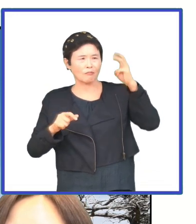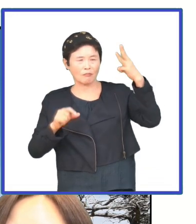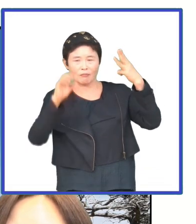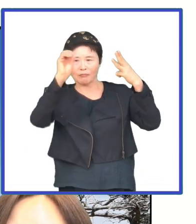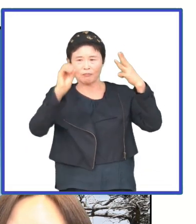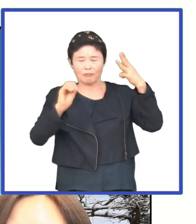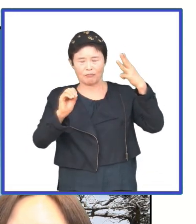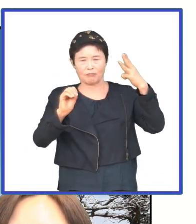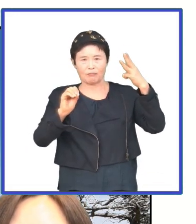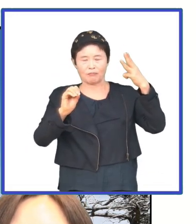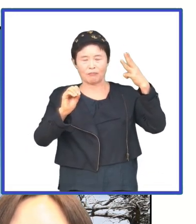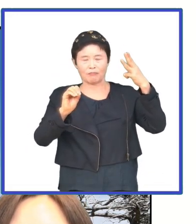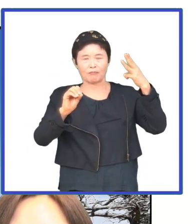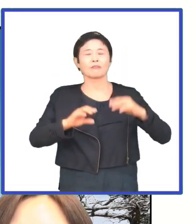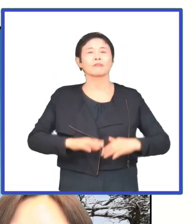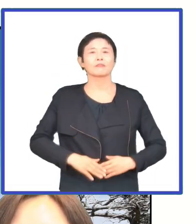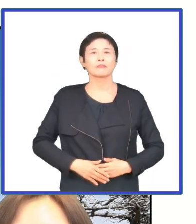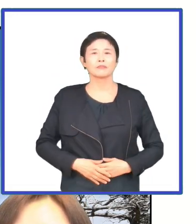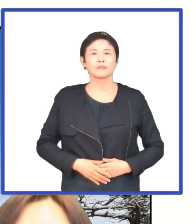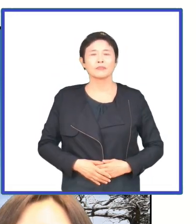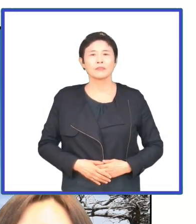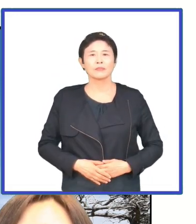있는 실정입니다.